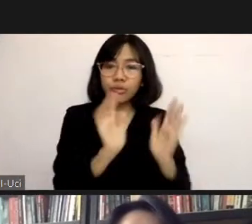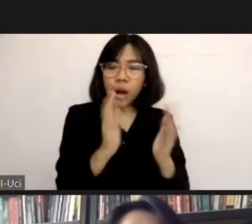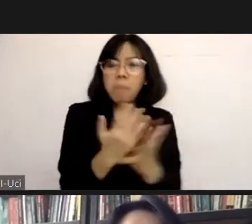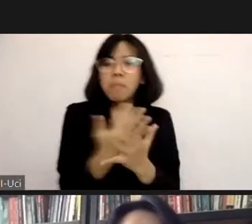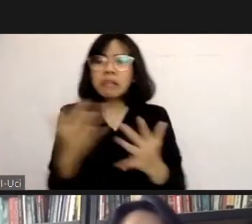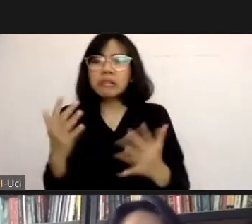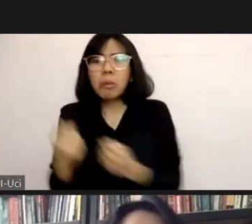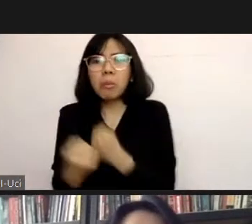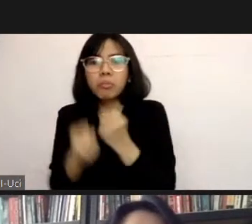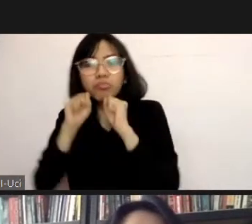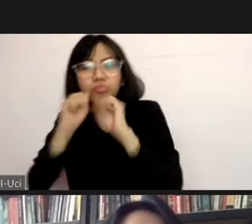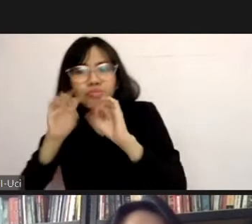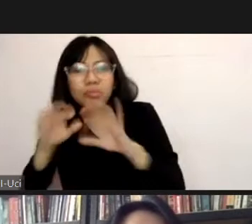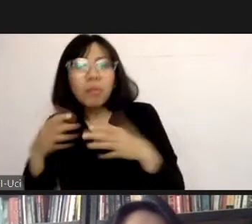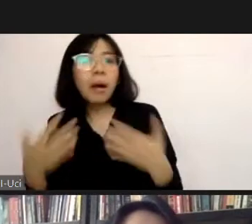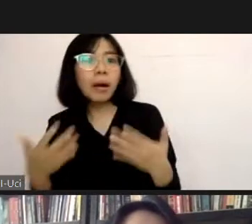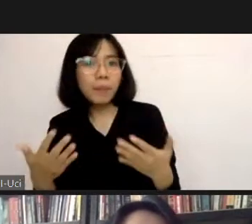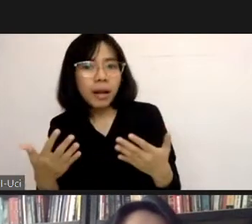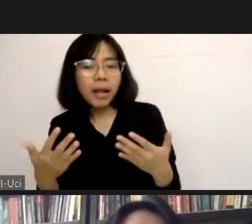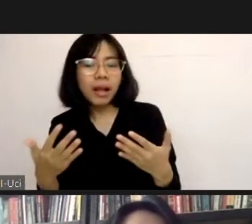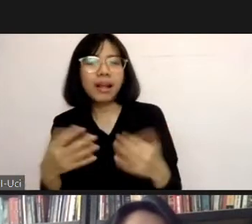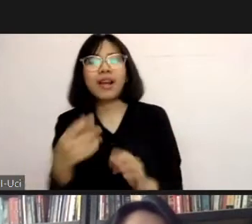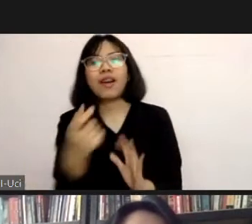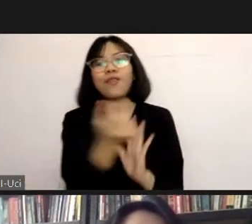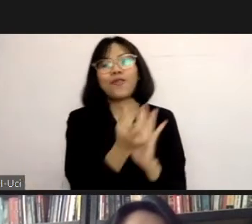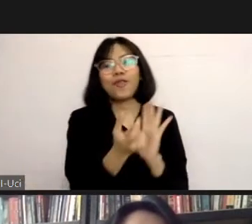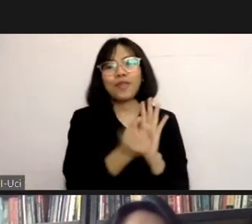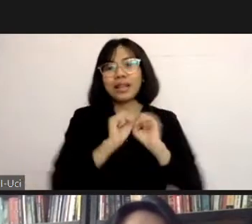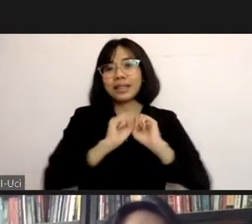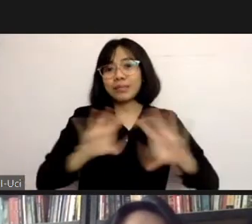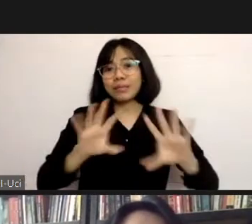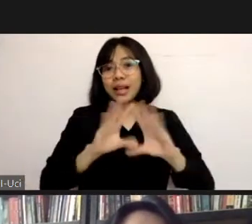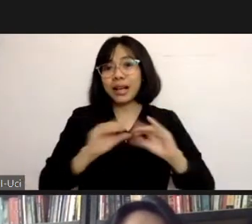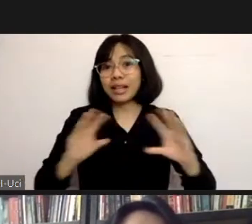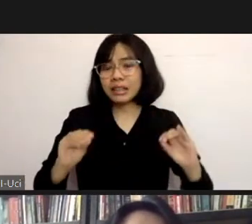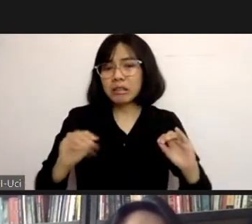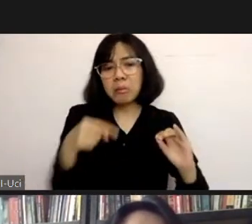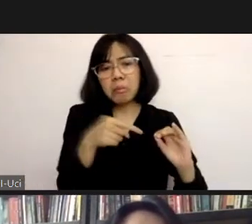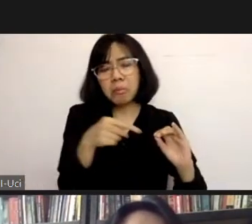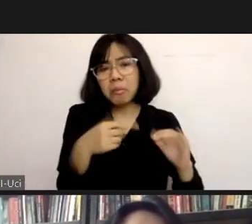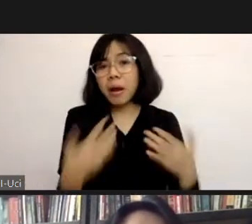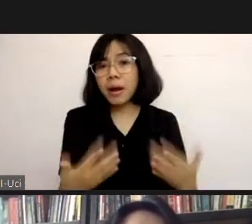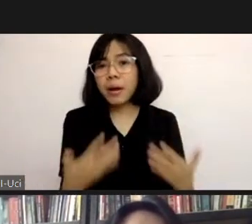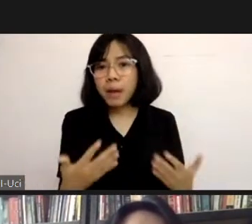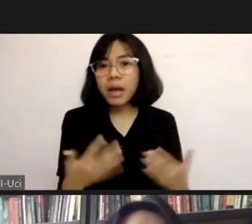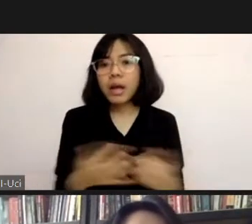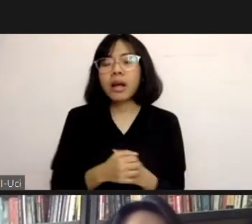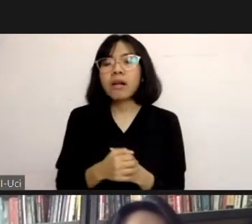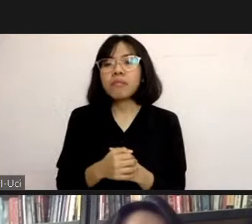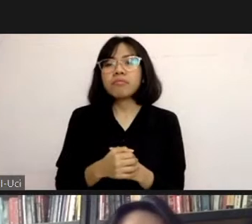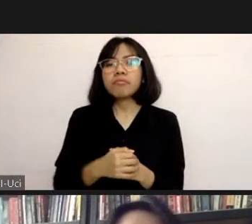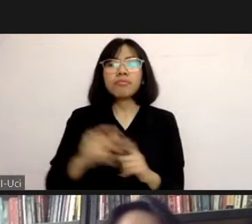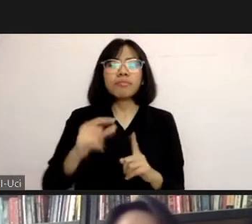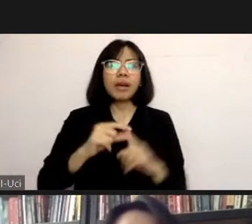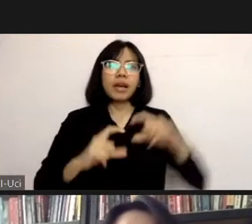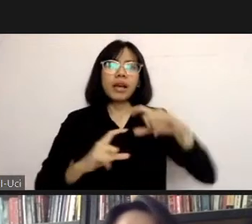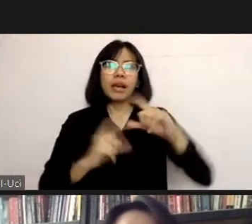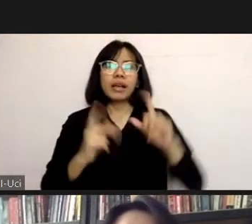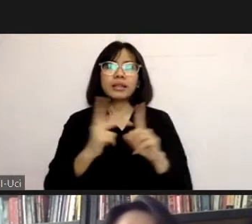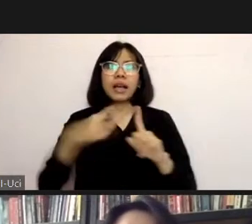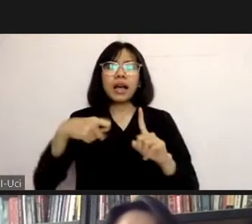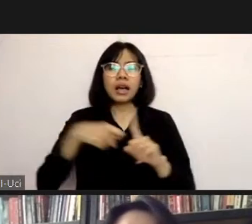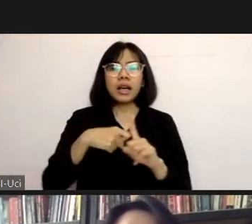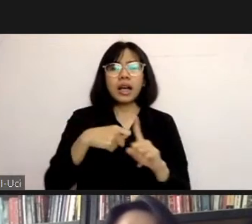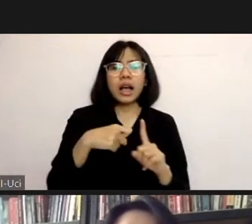Terkait topik Undang-Undang Cipta Kerja sendiri, PSHK sudah menyelenggarakan 9 kali webinar sejak bulan Juni